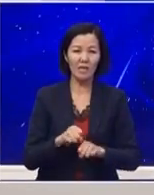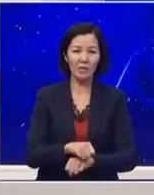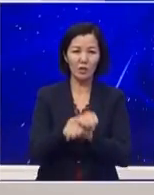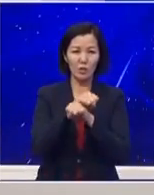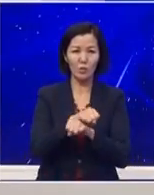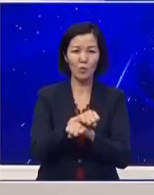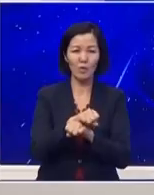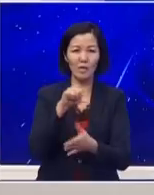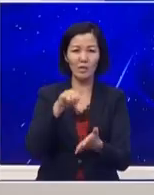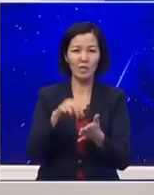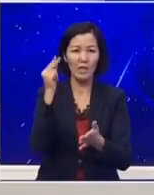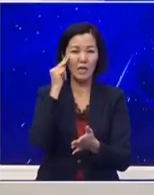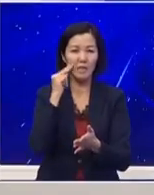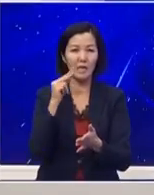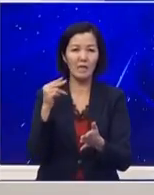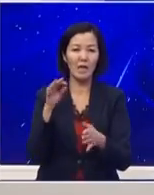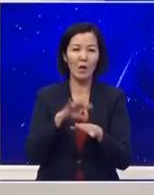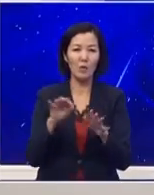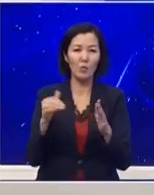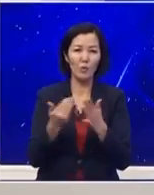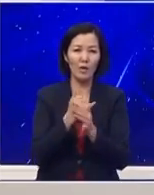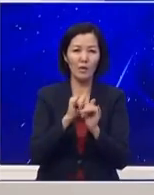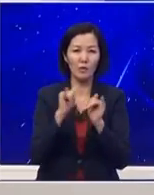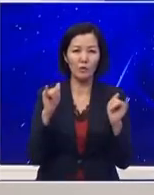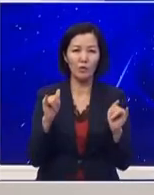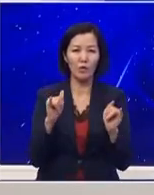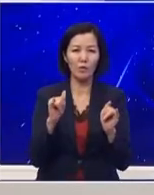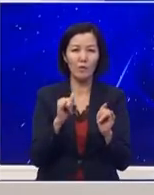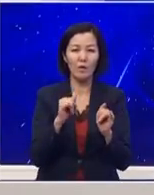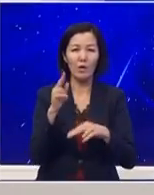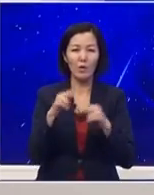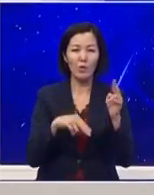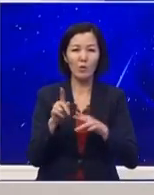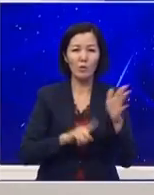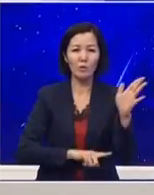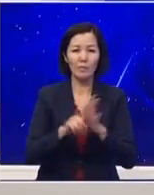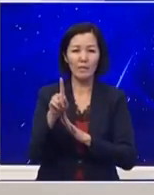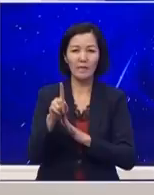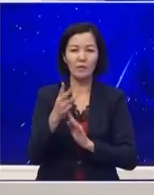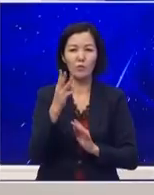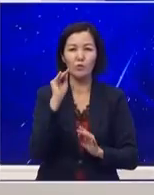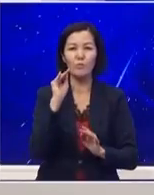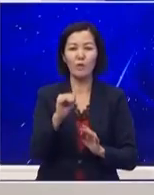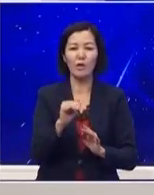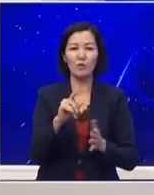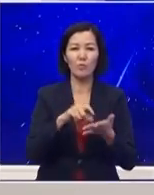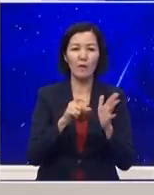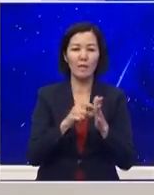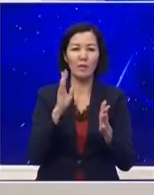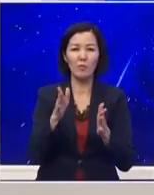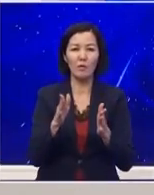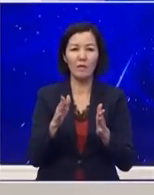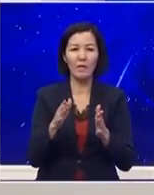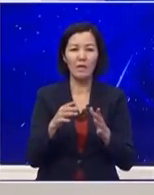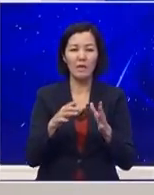шықты. Ал Қытайда індет қайта күшейіп, аурухана изоляторлардың құрылысы басталды. Онда 3000-ға жуық палата